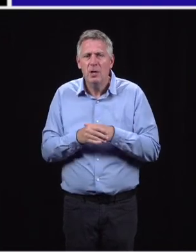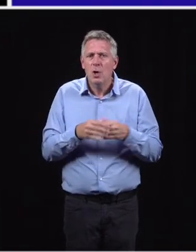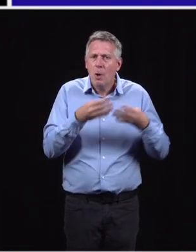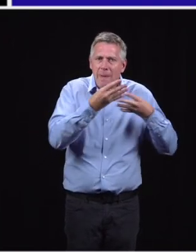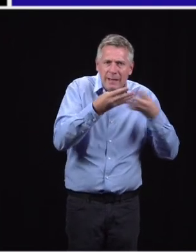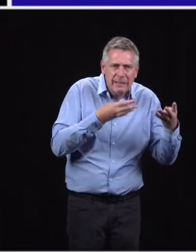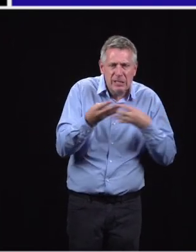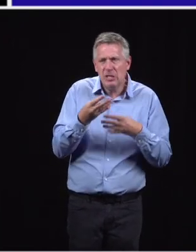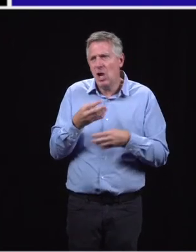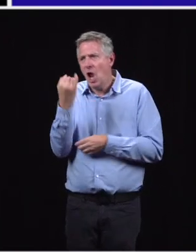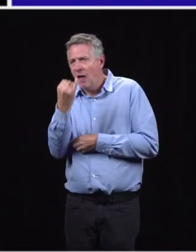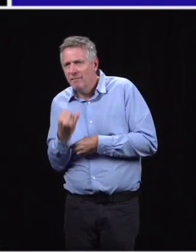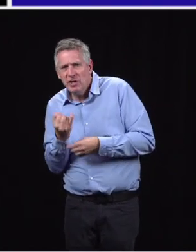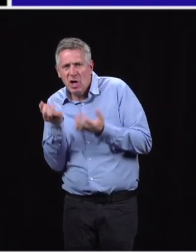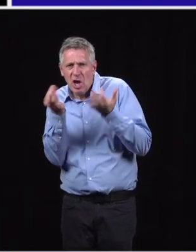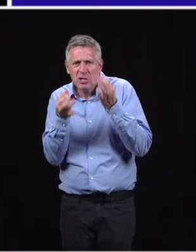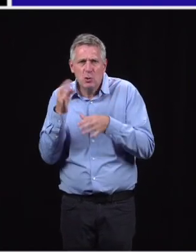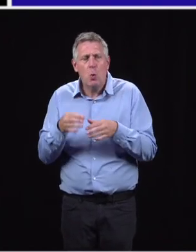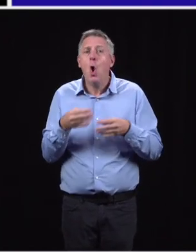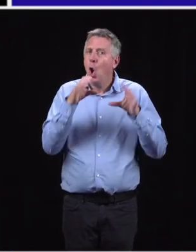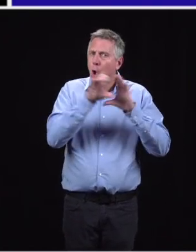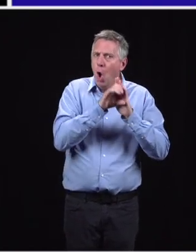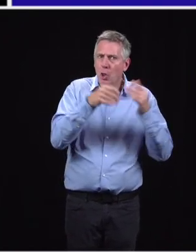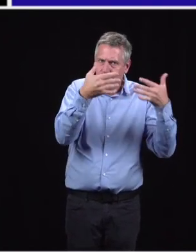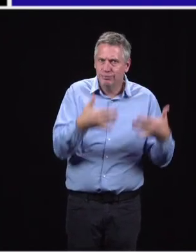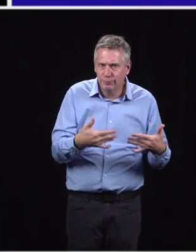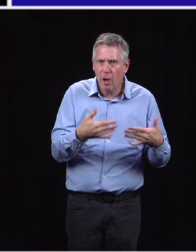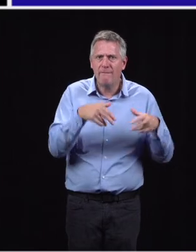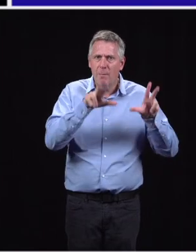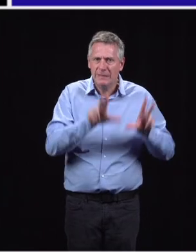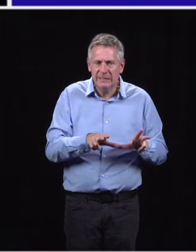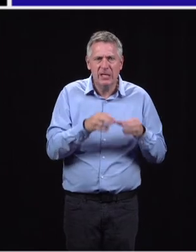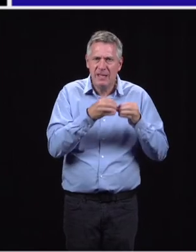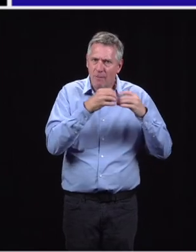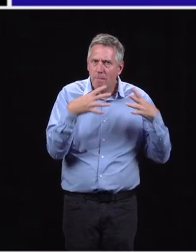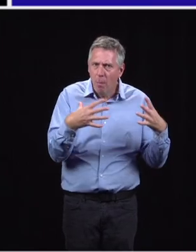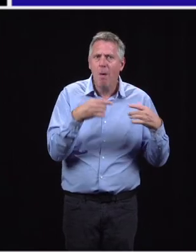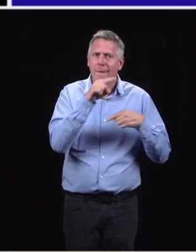création graphique évidemment du code du développement mais il y a pas que ça